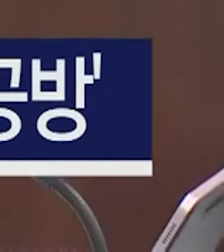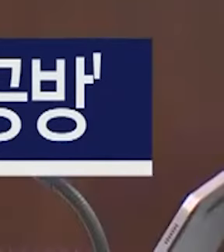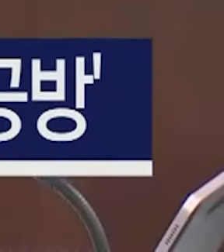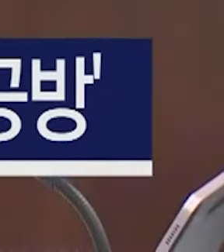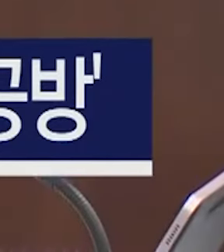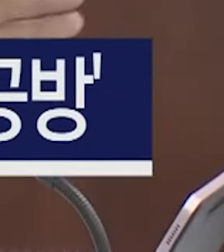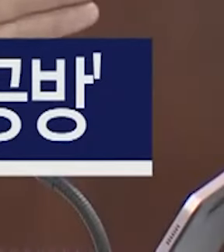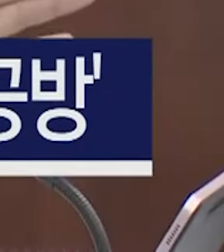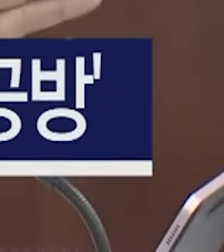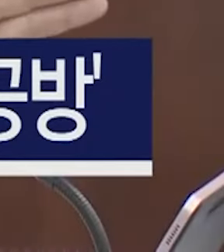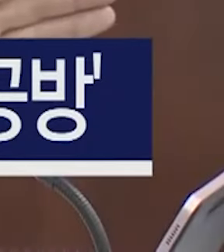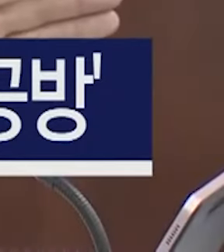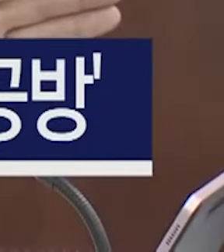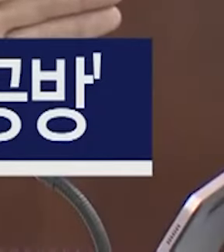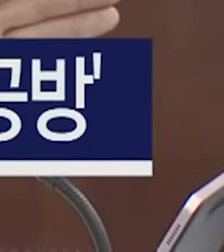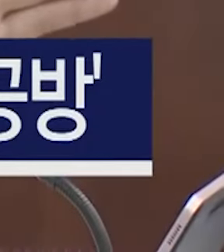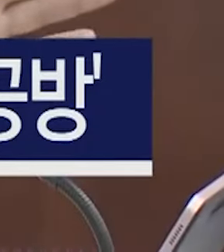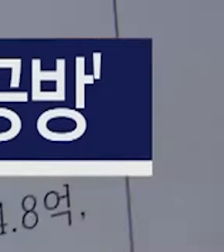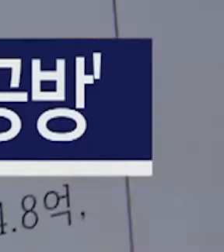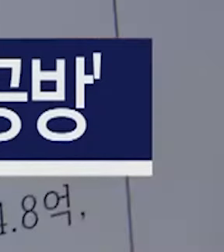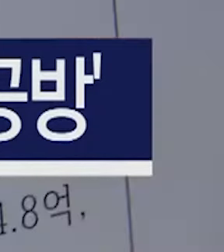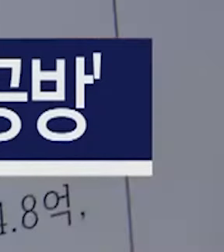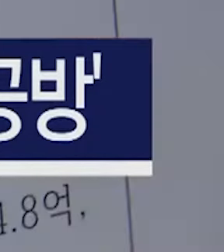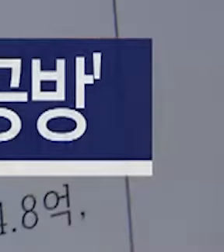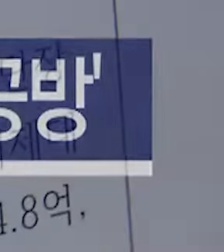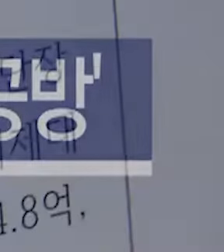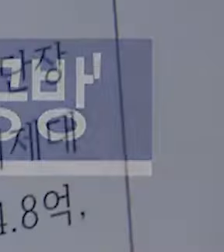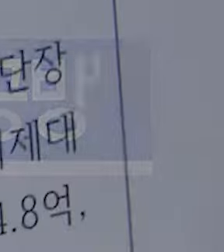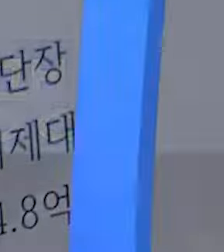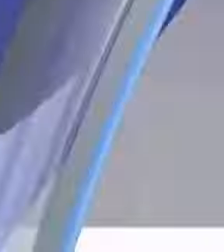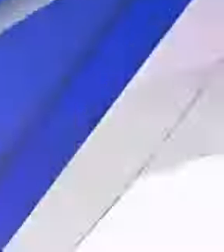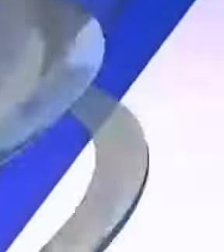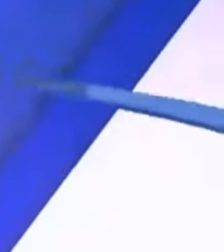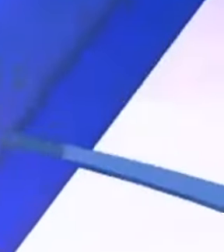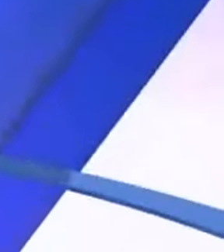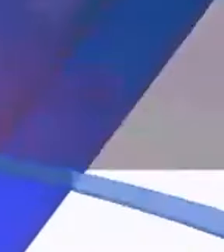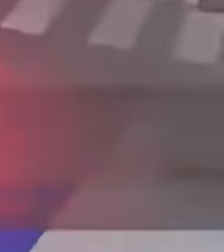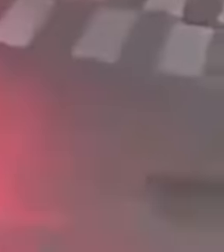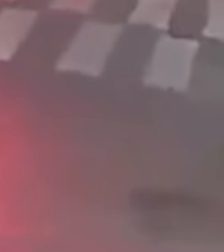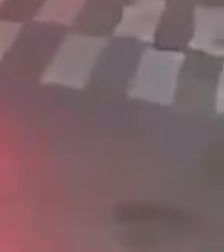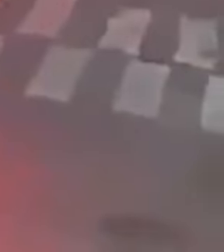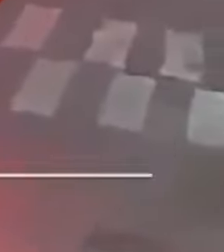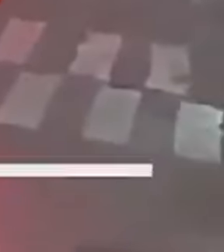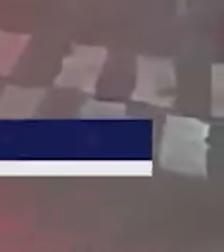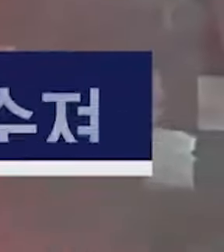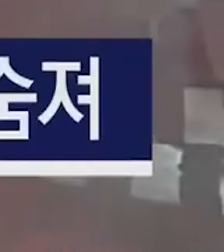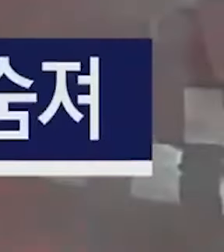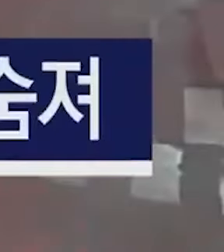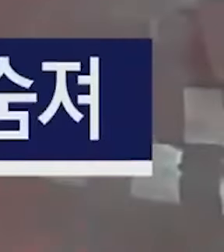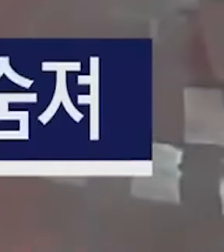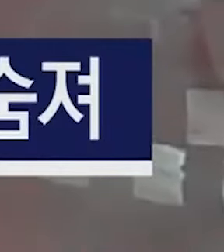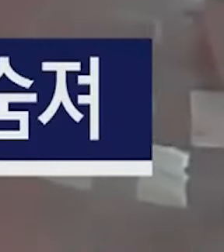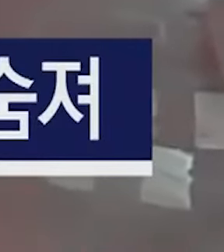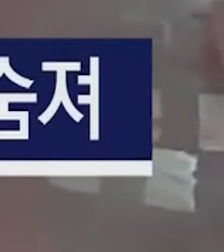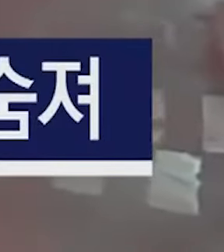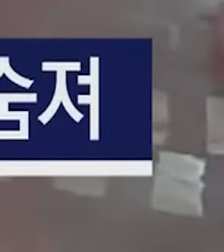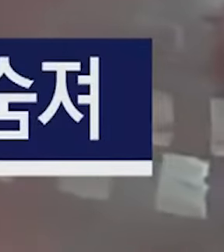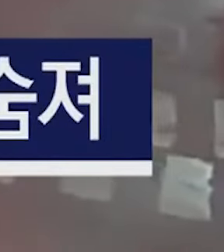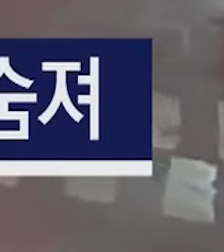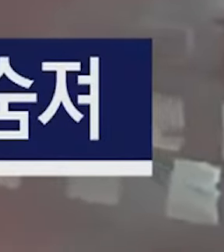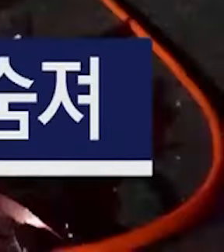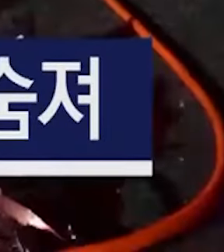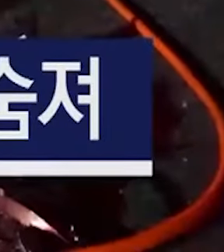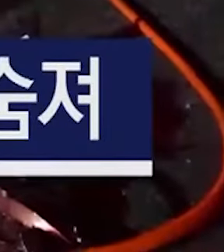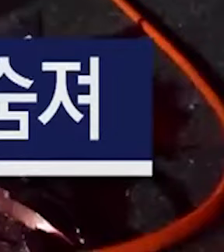열렸습니다. 전문성 등 후보자 자질에 대한 공방이 이어졌습니다. 한 유튜버가 음주운전 의심 차량을